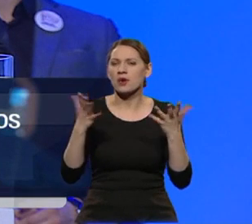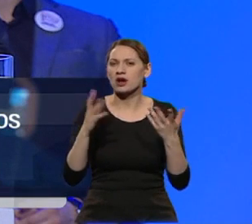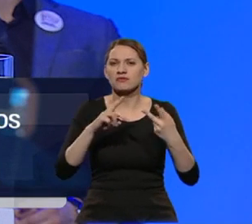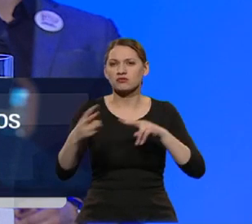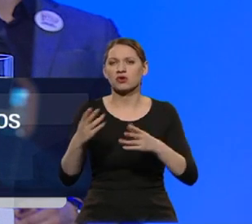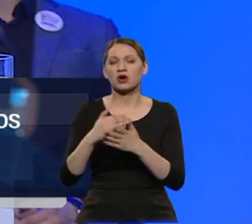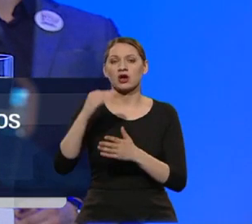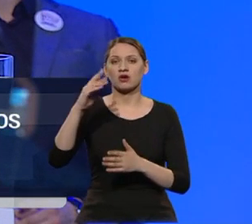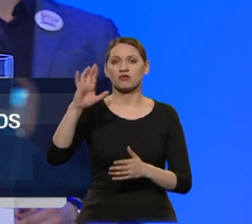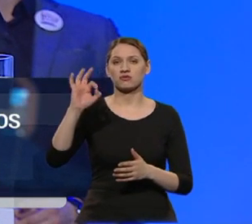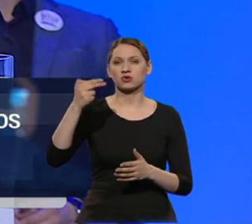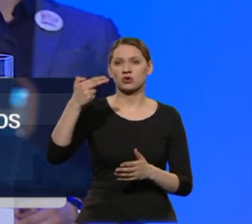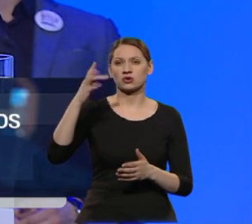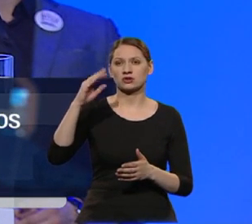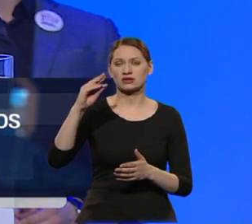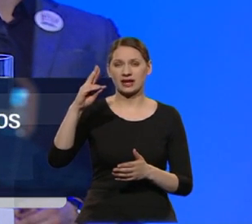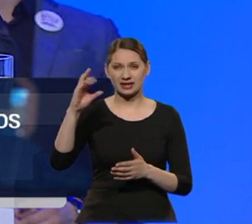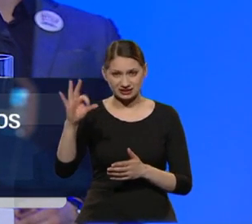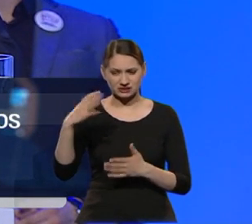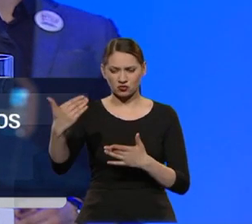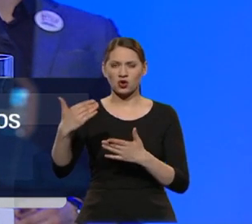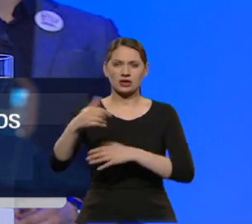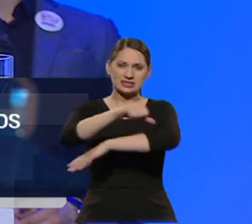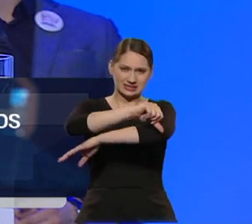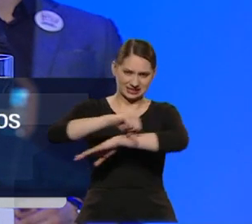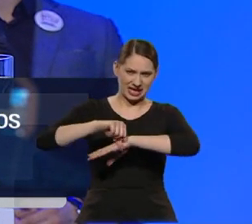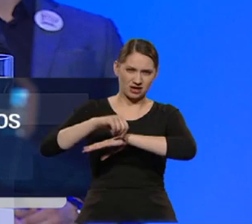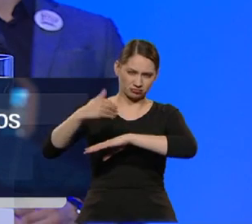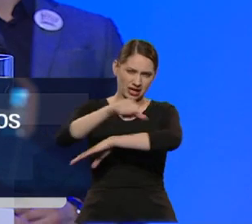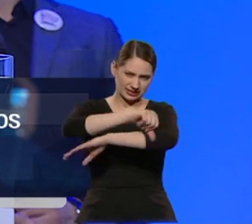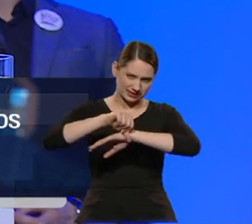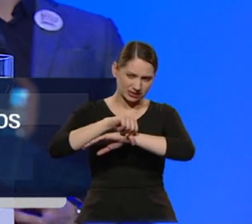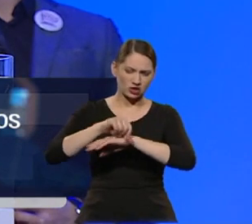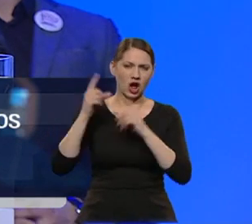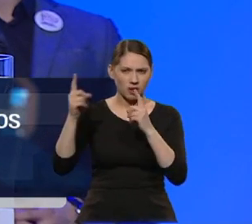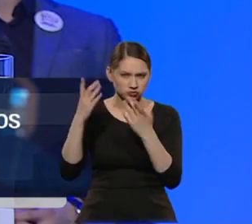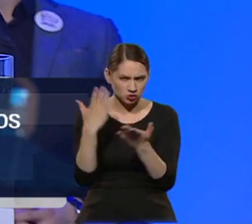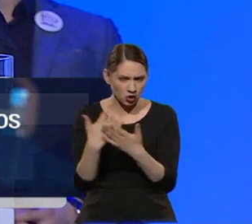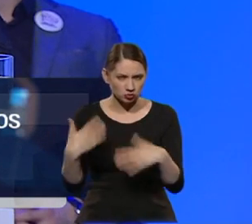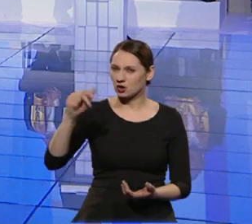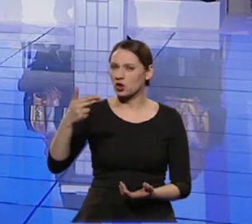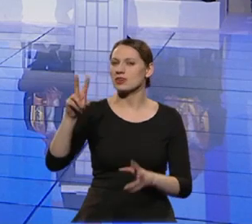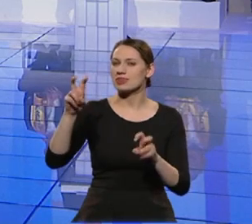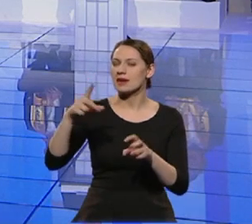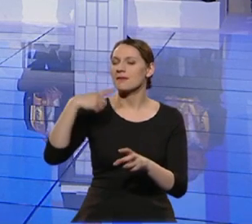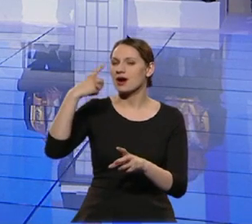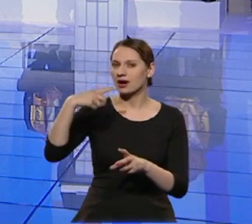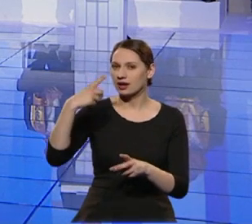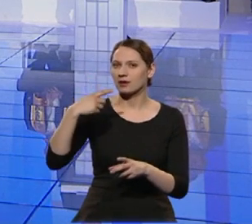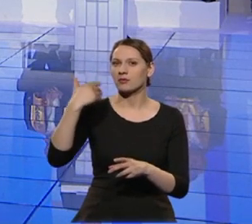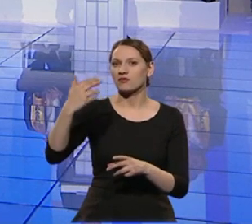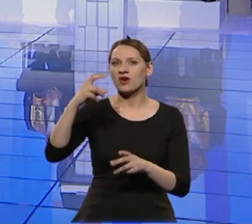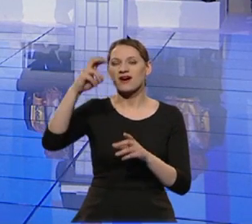e Verdi e il partito laburista socialdemocratico. Altro sfidante, l'economista indipendente Gitanas Nausėda,